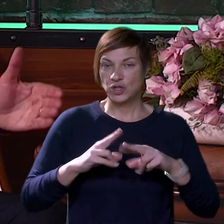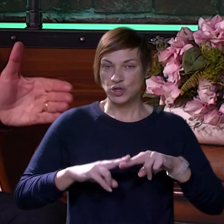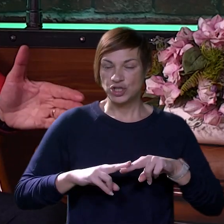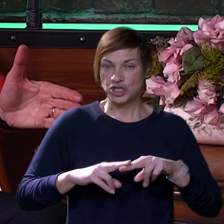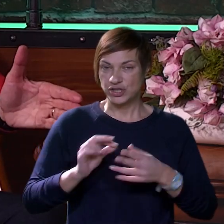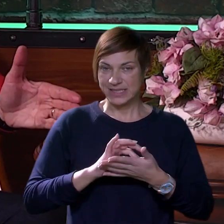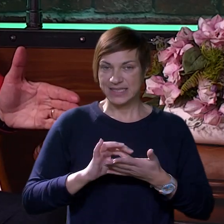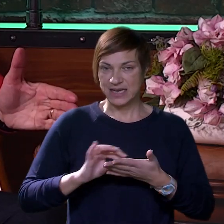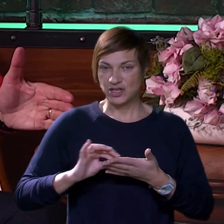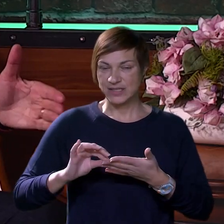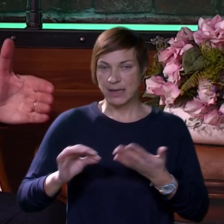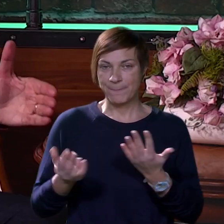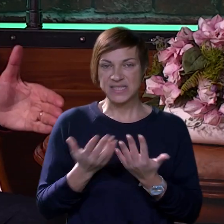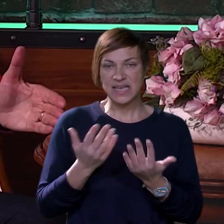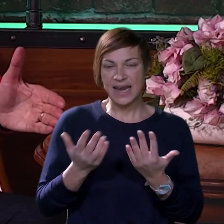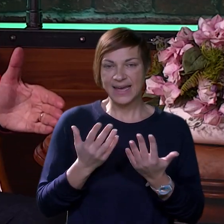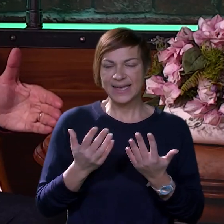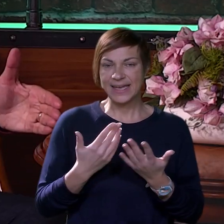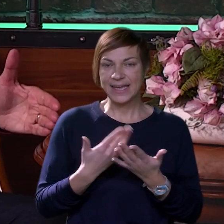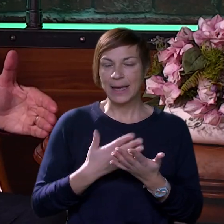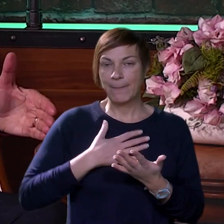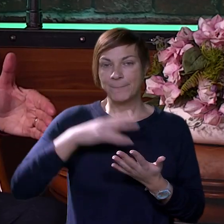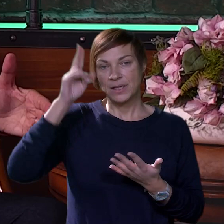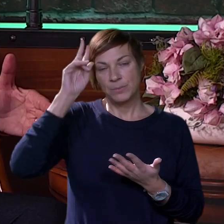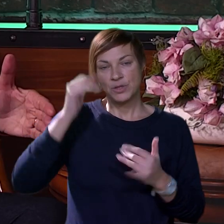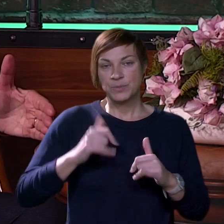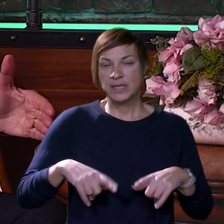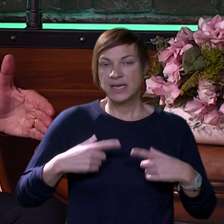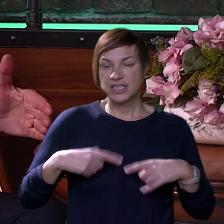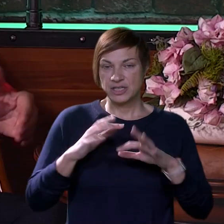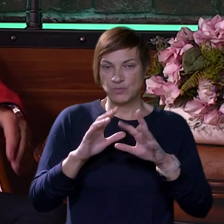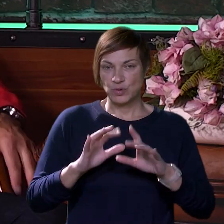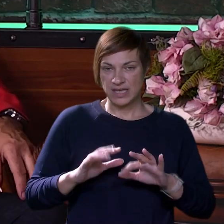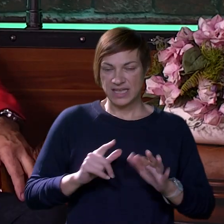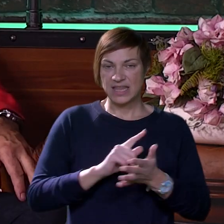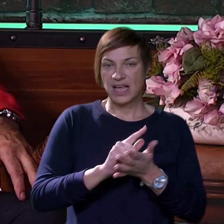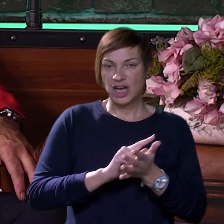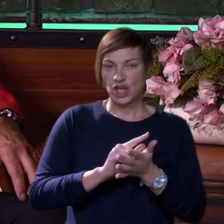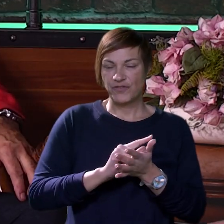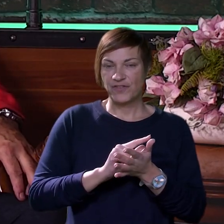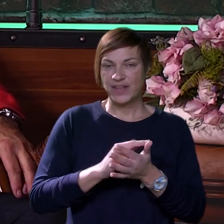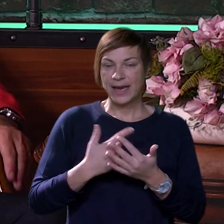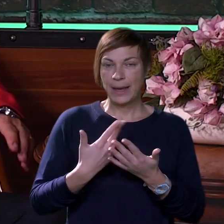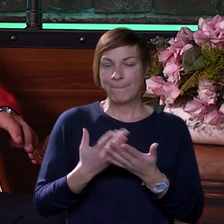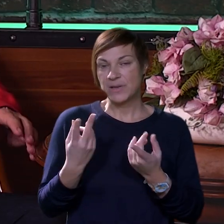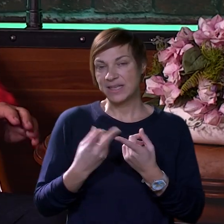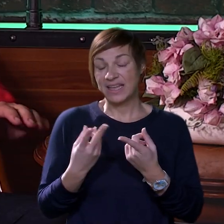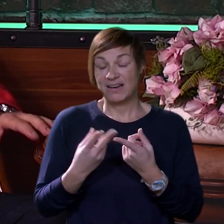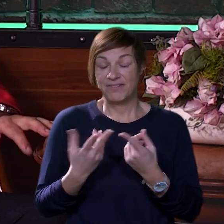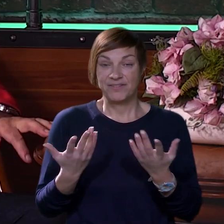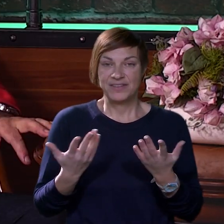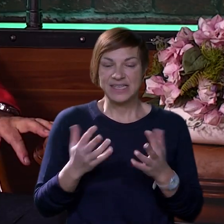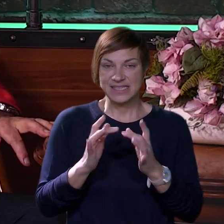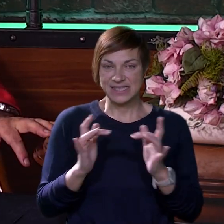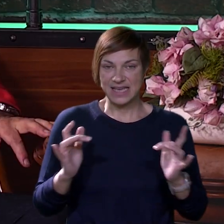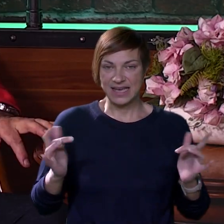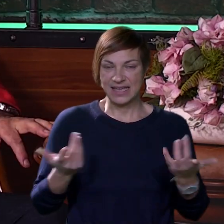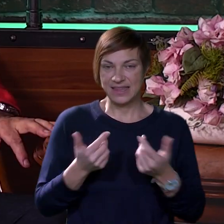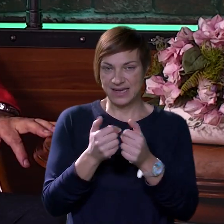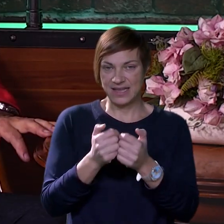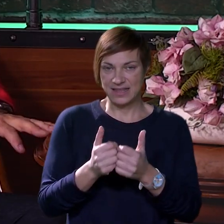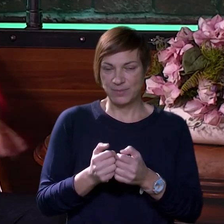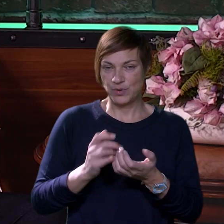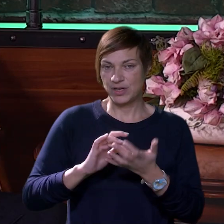će ostati trajno zapisano, ta knjiga. Mi možemo danas živjeti u digitalnom dobu i danas putem televizije,